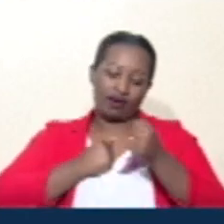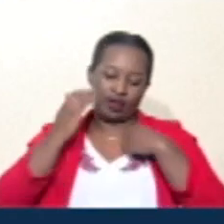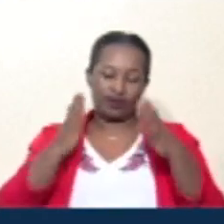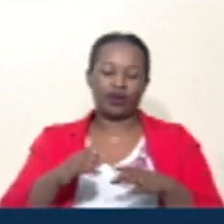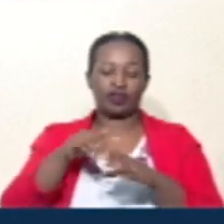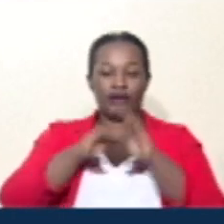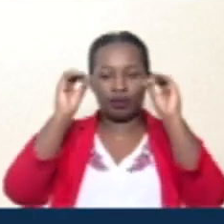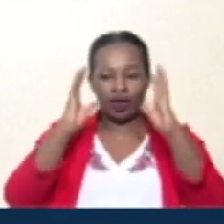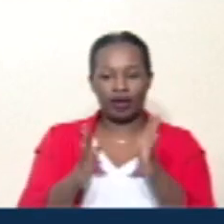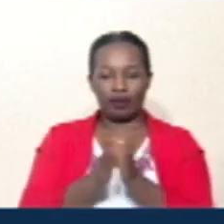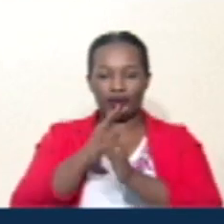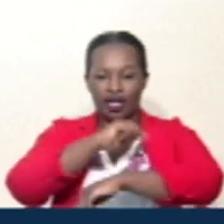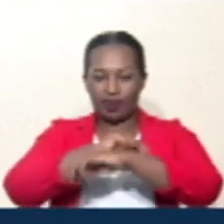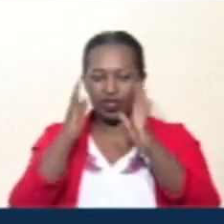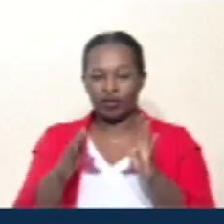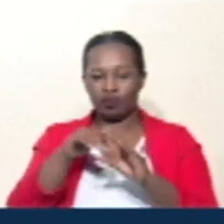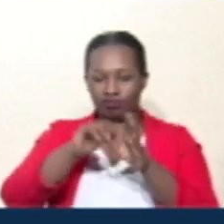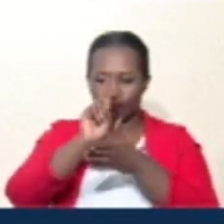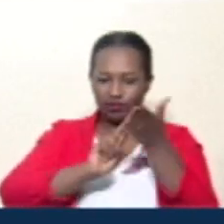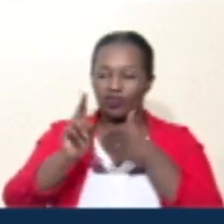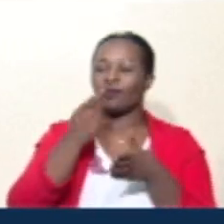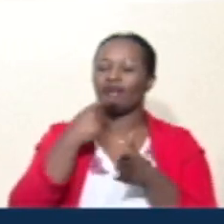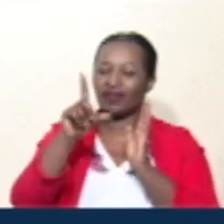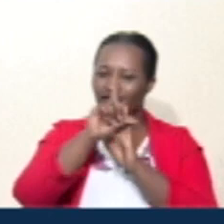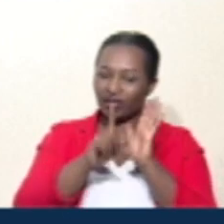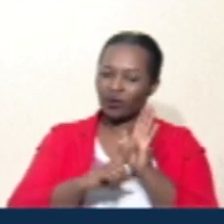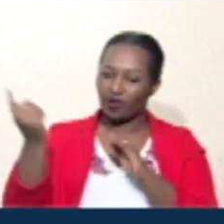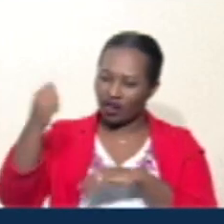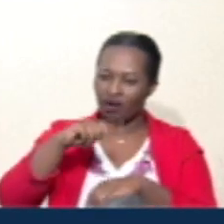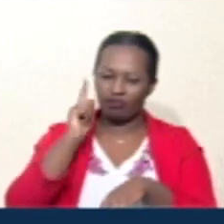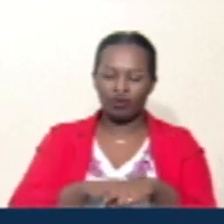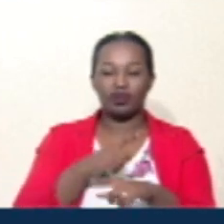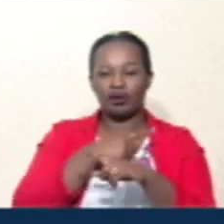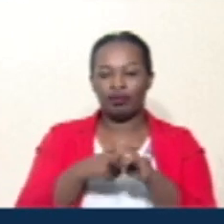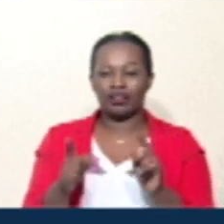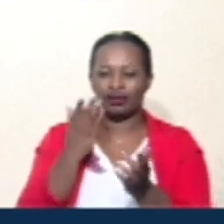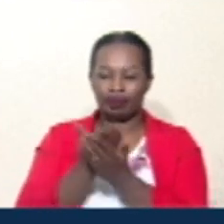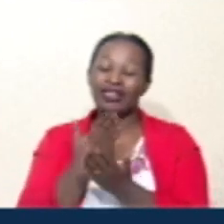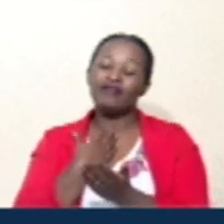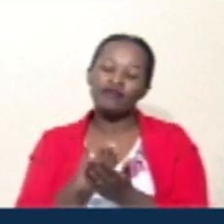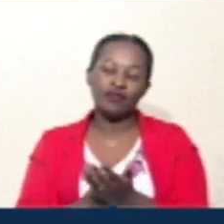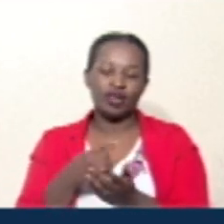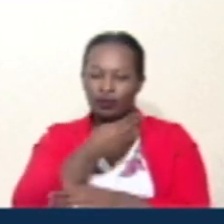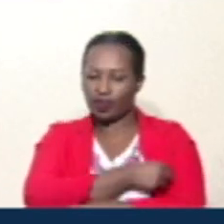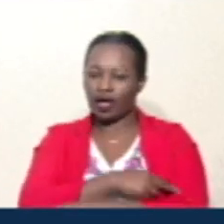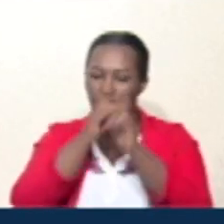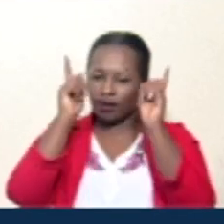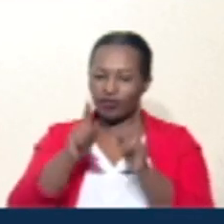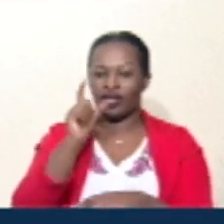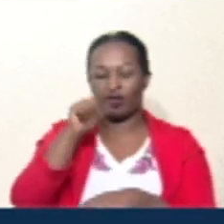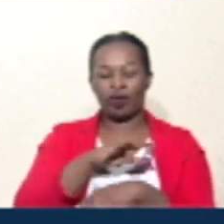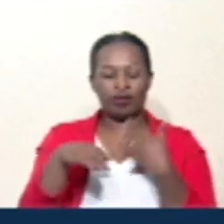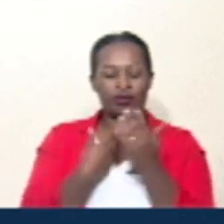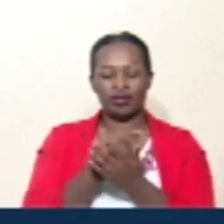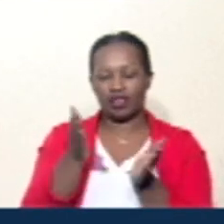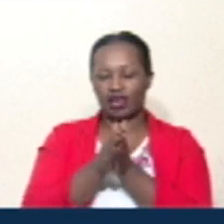ko umushinga w'itegeko uzigihe, ariko bagasaba ko ubwo buvuzi bwazagera kuri bose kandi ku kiguzi kidakanganye. Numva nyine